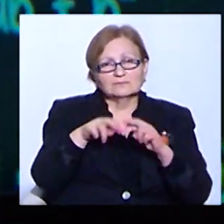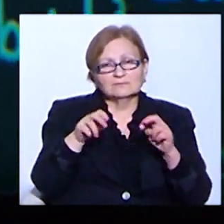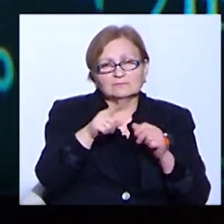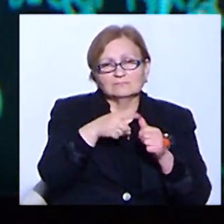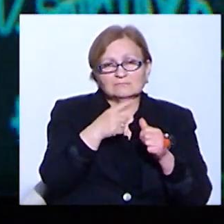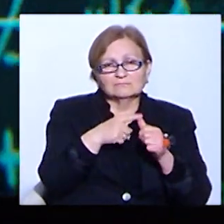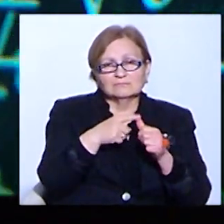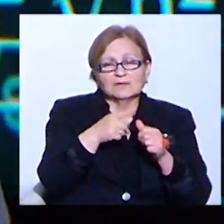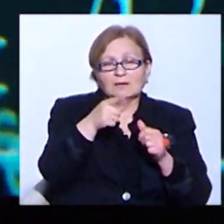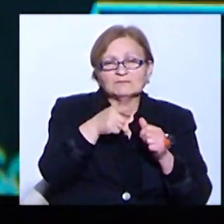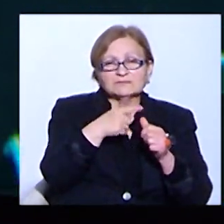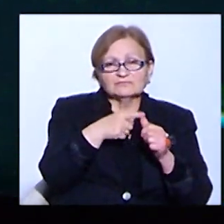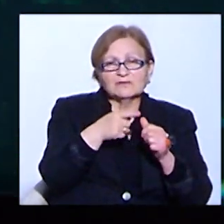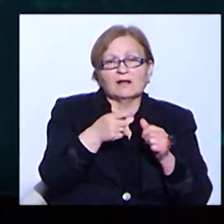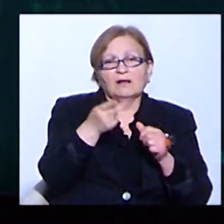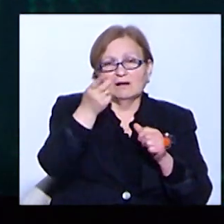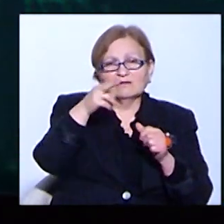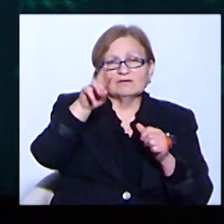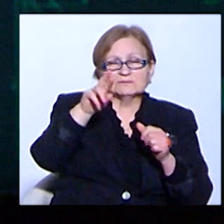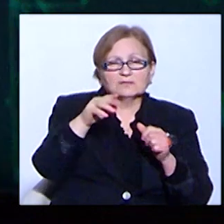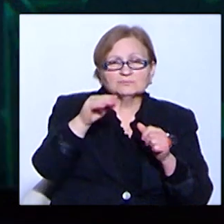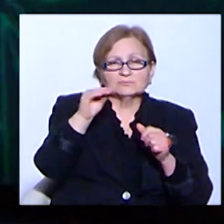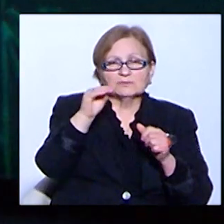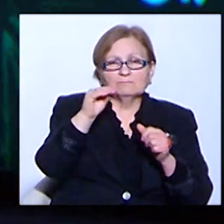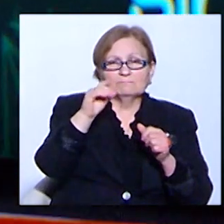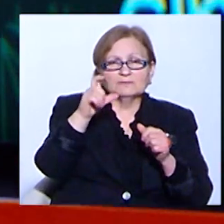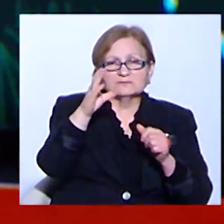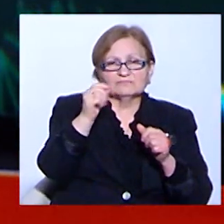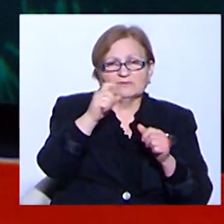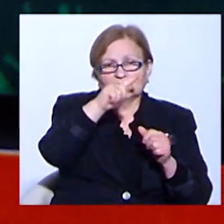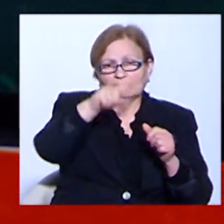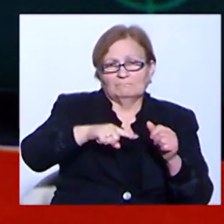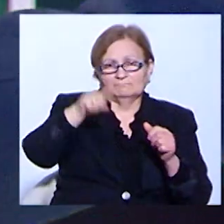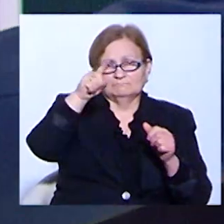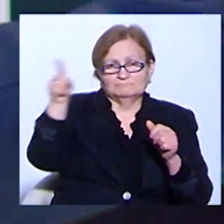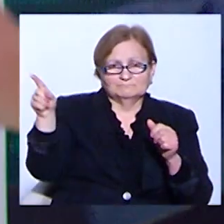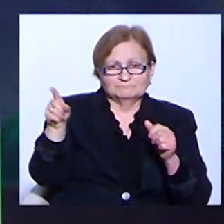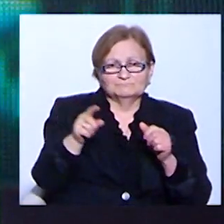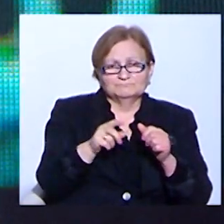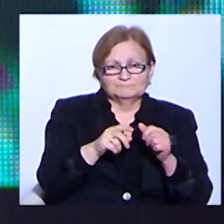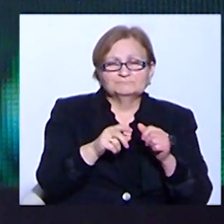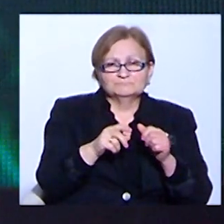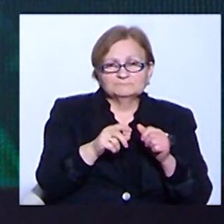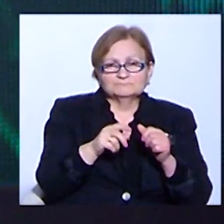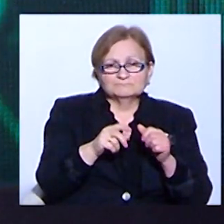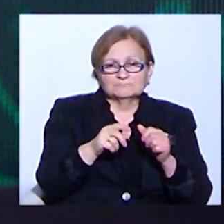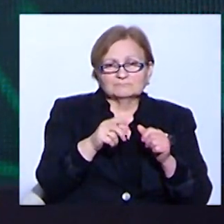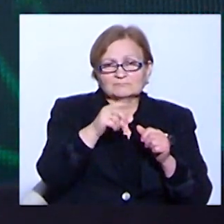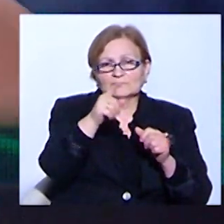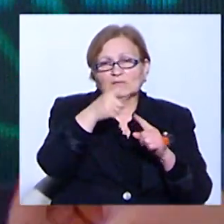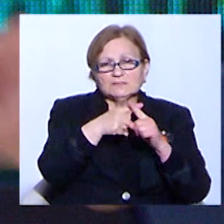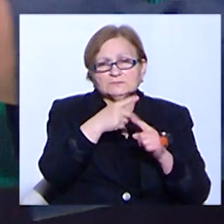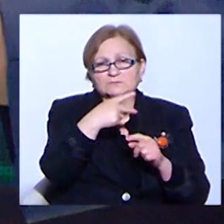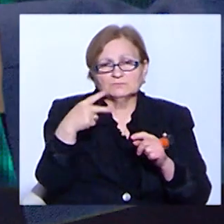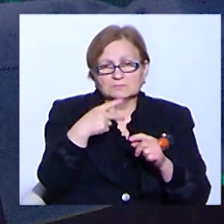ქვია კვადრატული ფესვი. შესაბამისად x-ი აქედან გამომდინარე x-ი უდრის, ესე იგი ამის